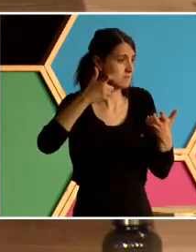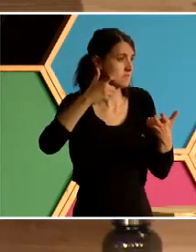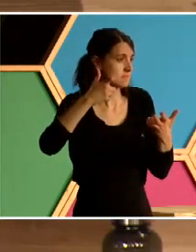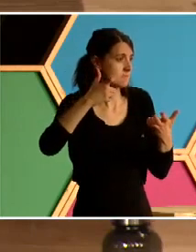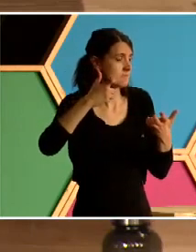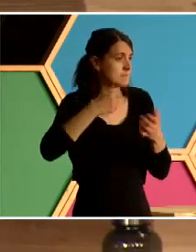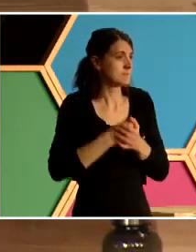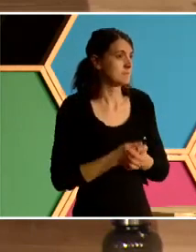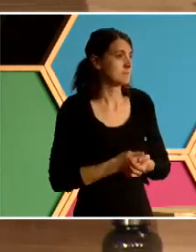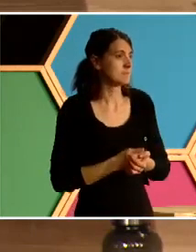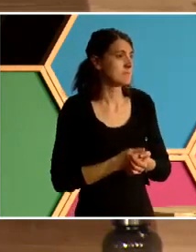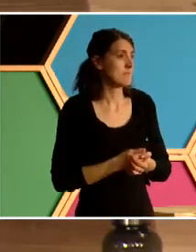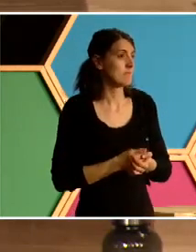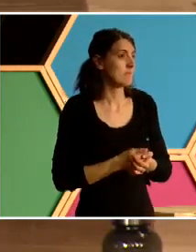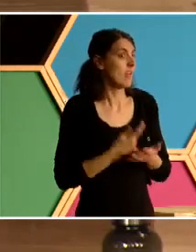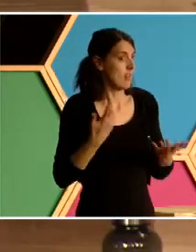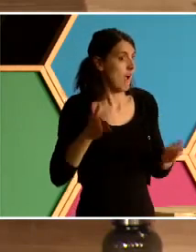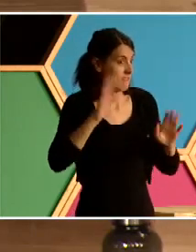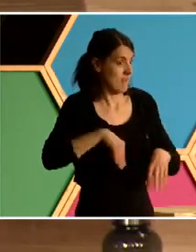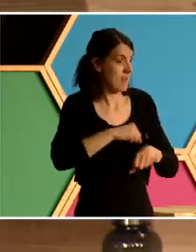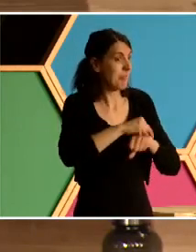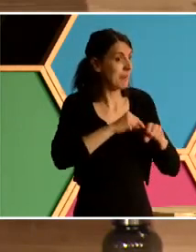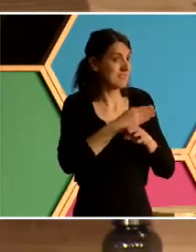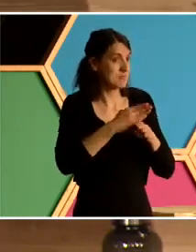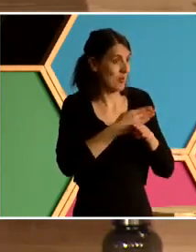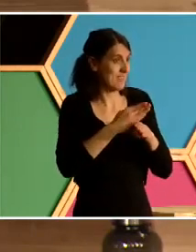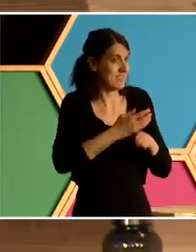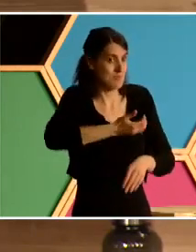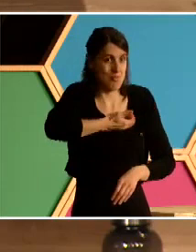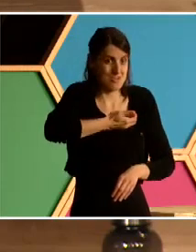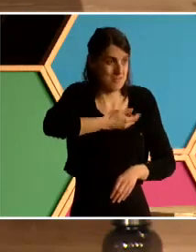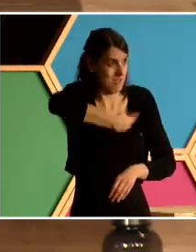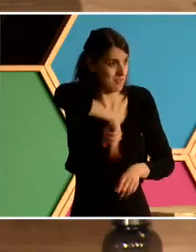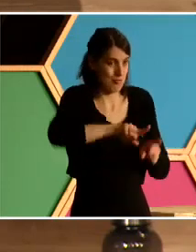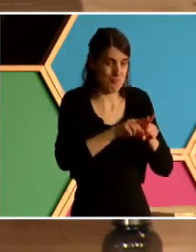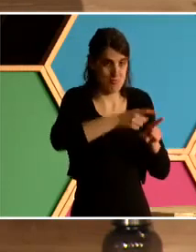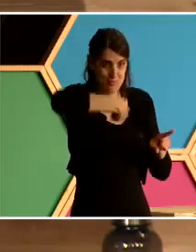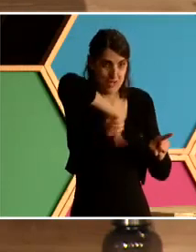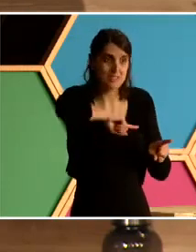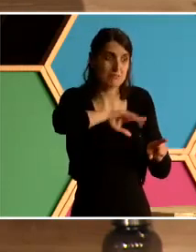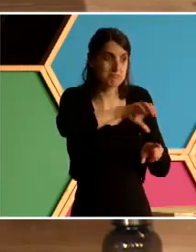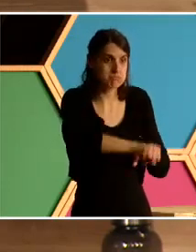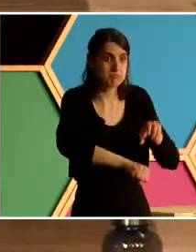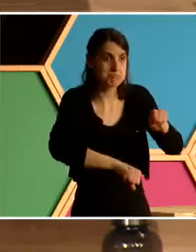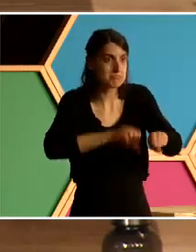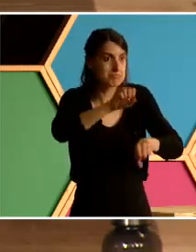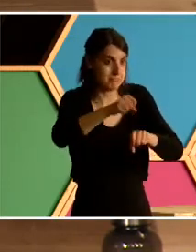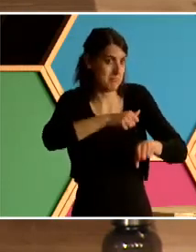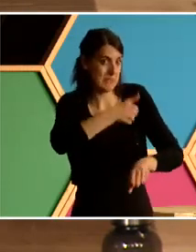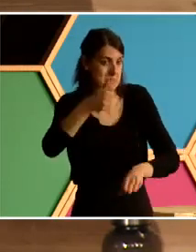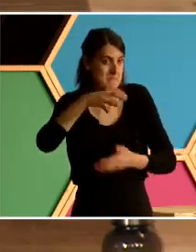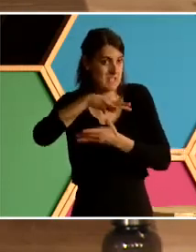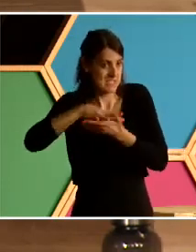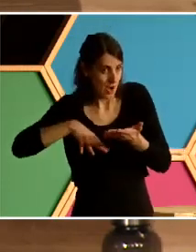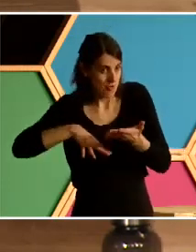de que sortíssim candidatures com les nostres, candidatures municipalistes, que vam començar nosaltres aquí a Barcelona i després vam